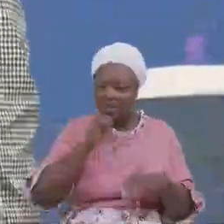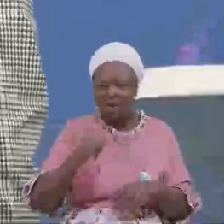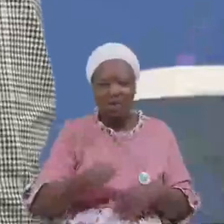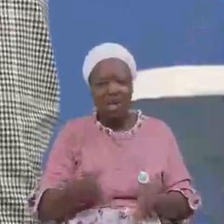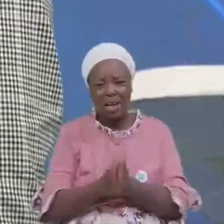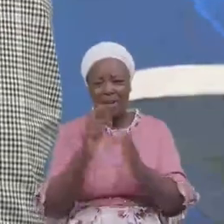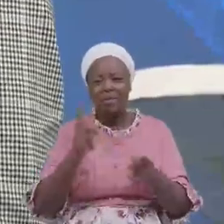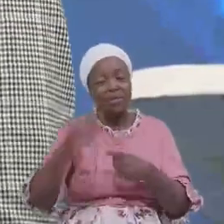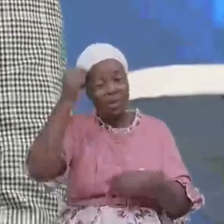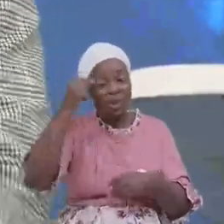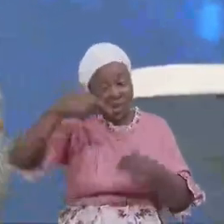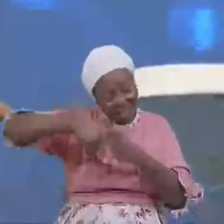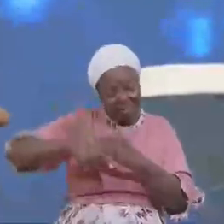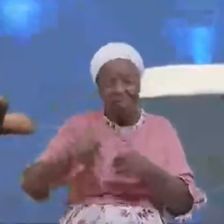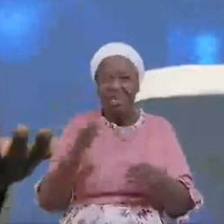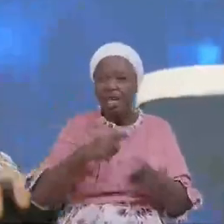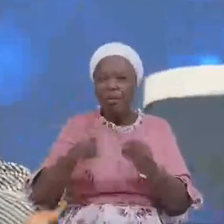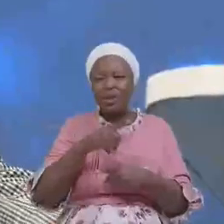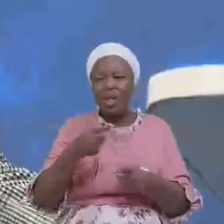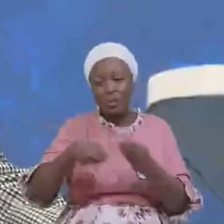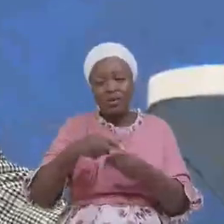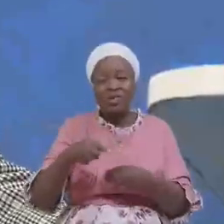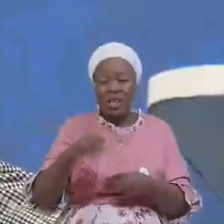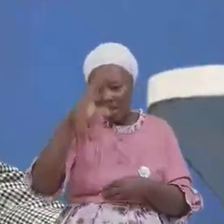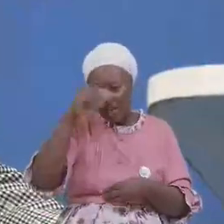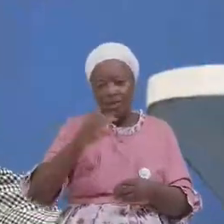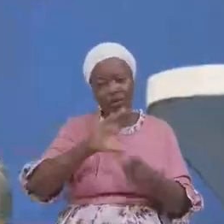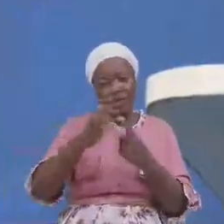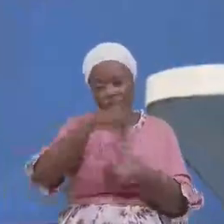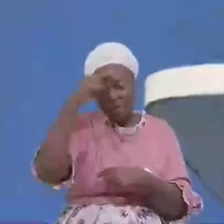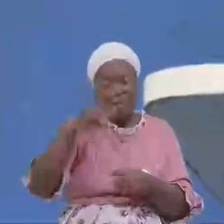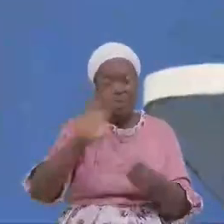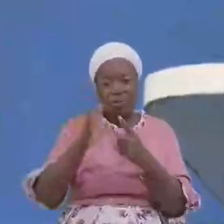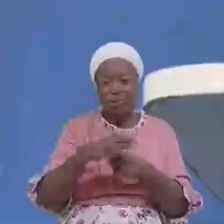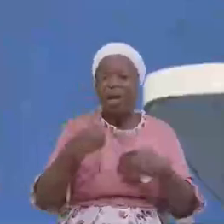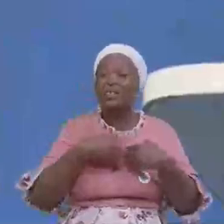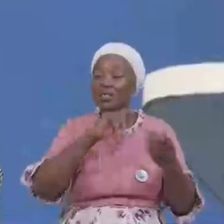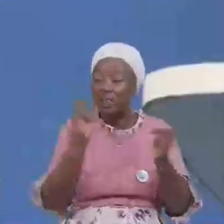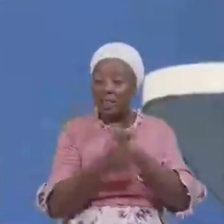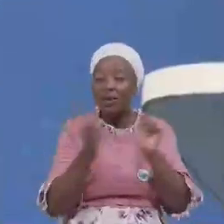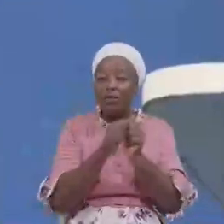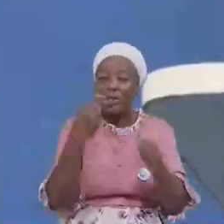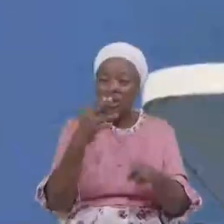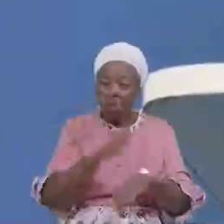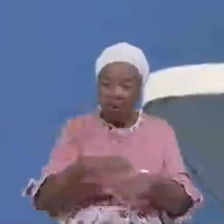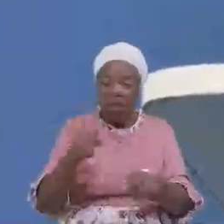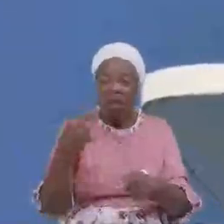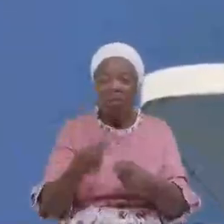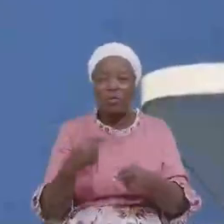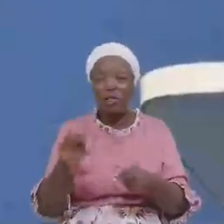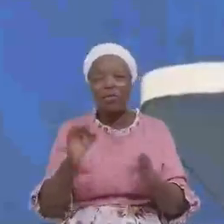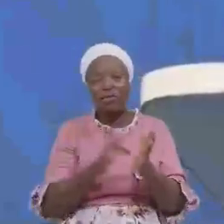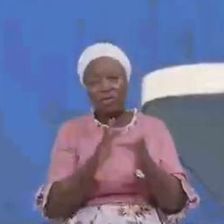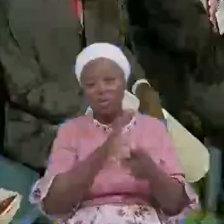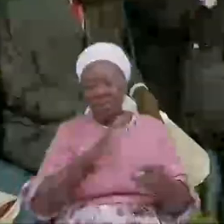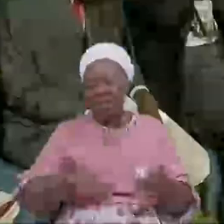de trop penser à sa condition. Parce que sa condition a changé. Avec la mention du nom de Jésus, ta